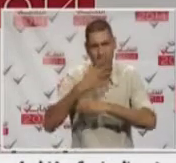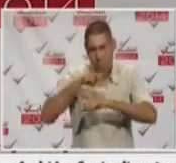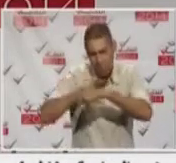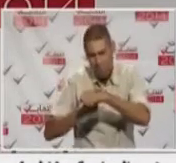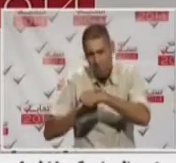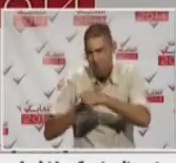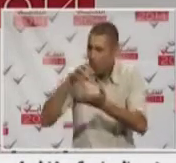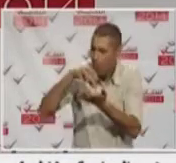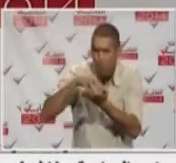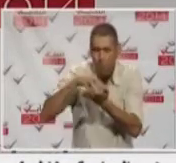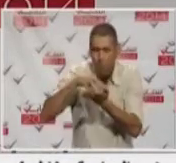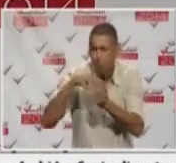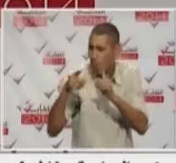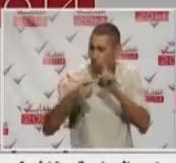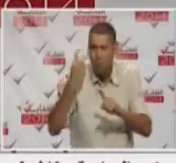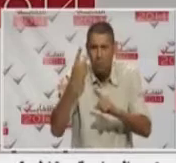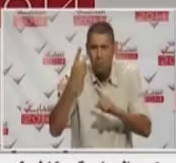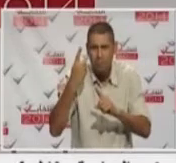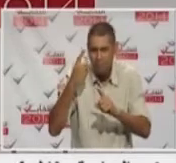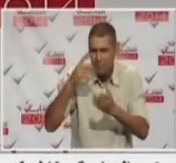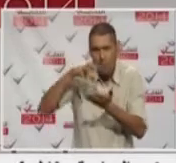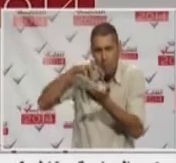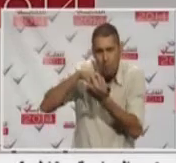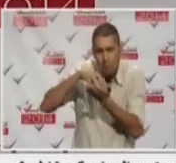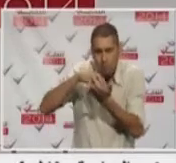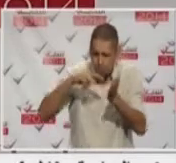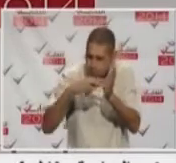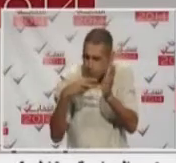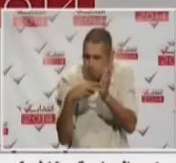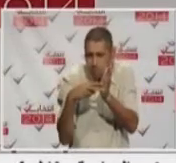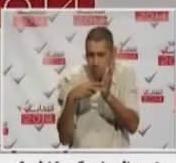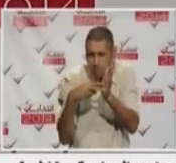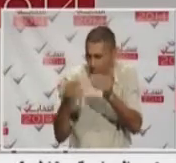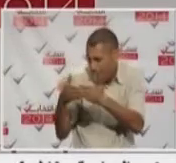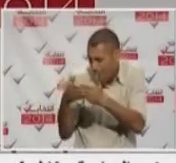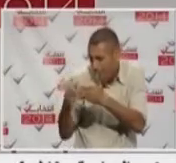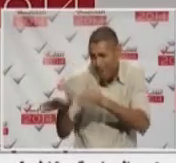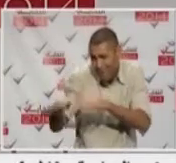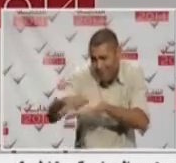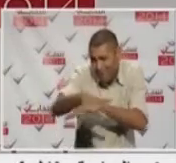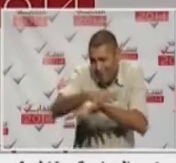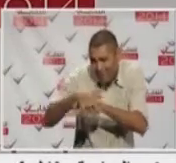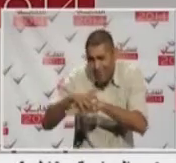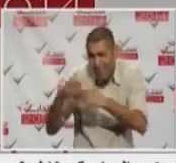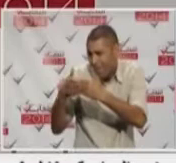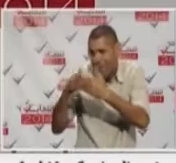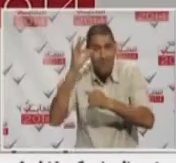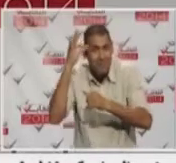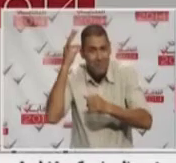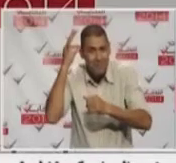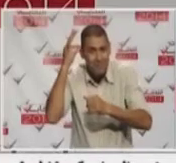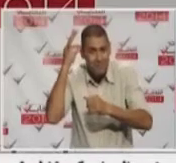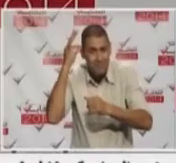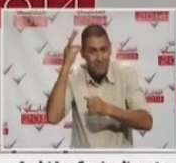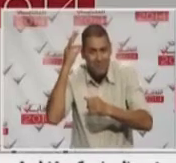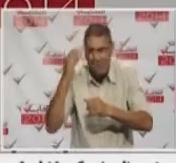بموقع جغرافي هام يجعل منها منطقة استراتيجية، وذلك لإطلالها على البحر الأبيض المتوسط وقربها من مركز القرار